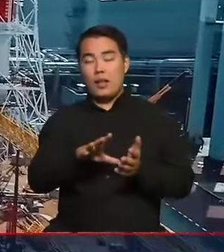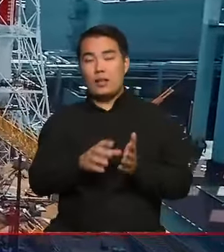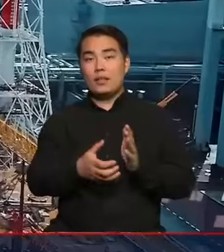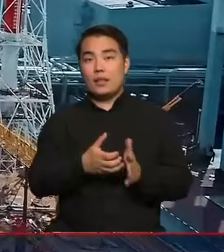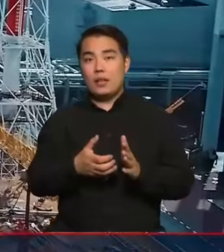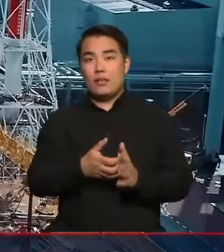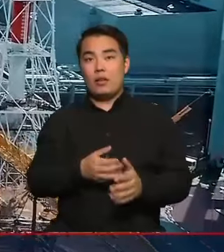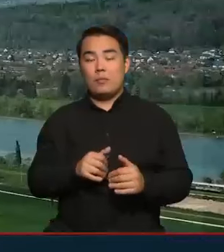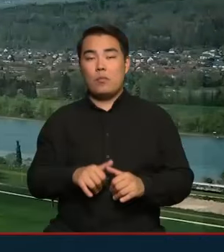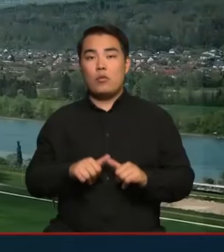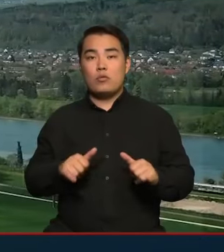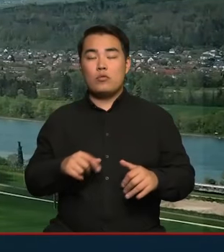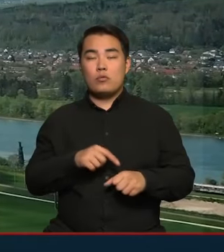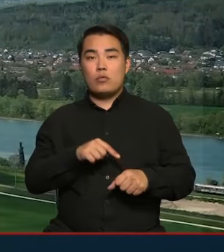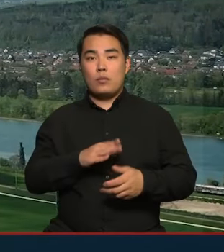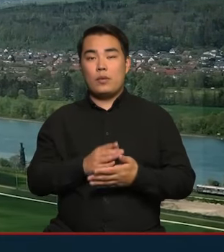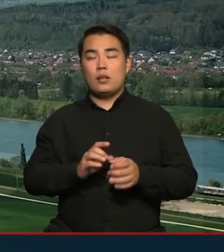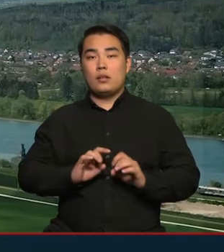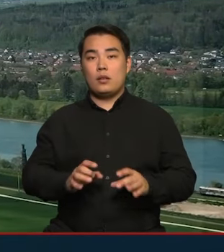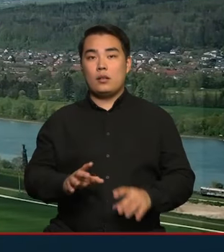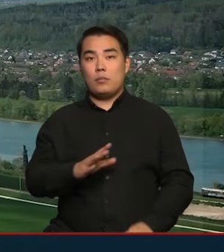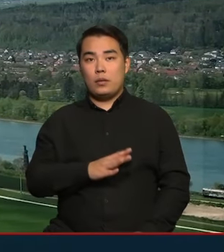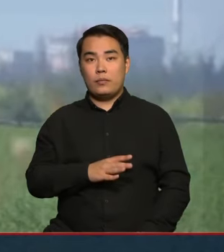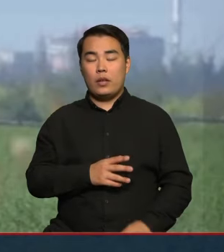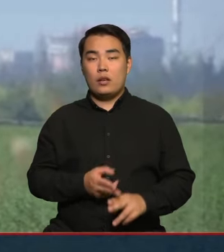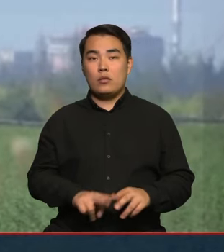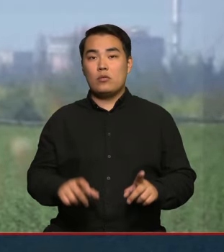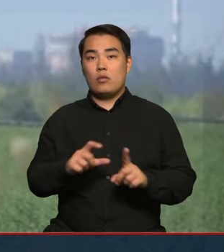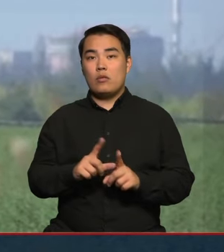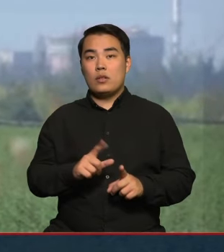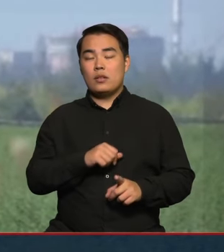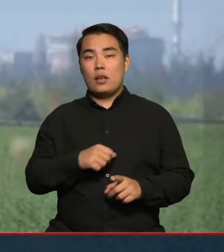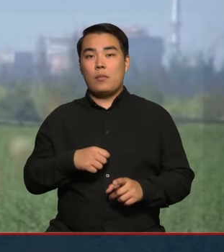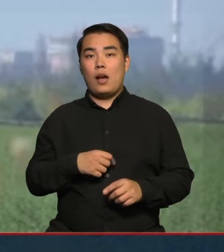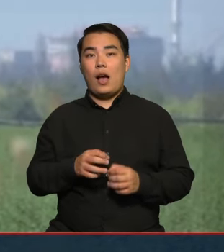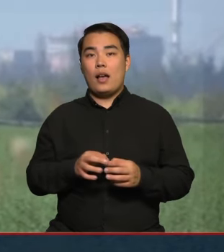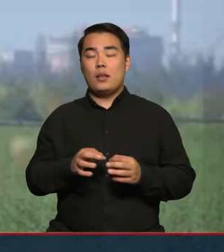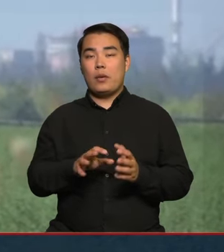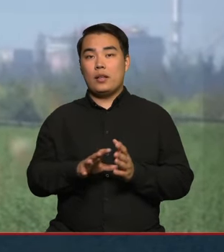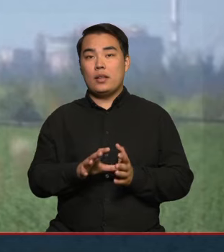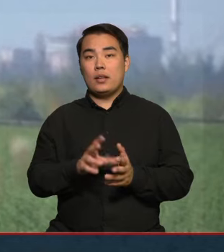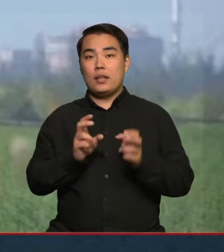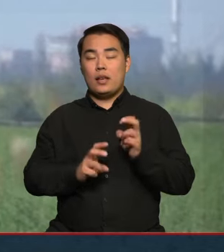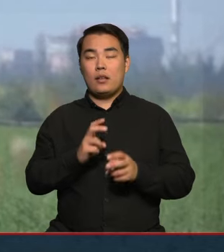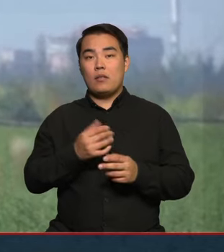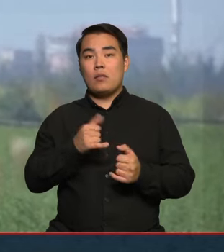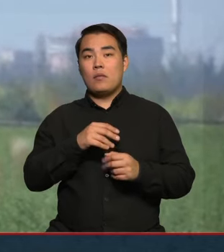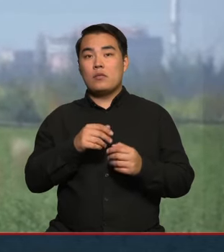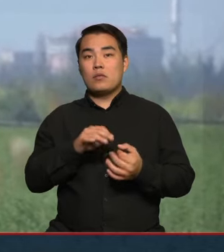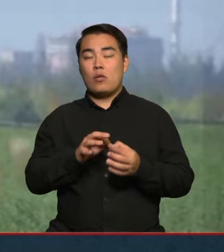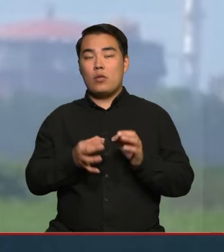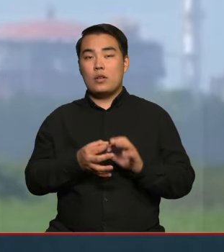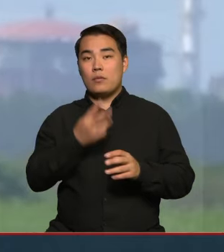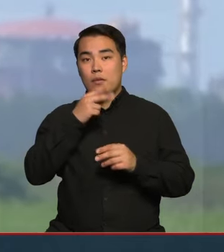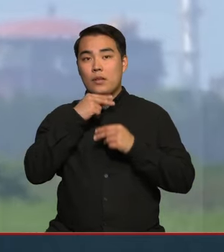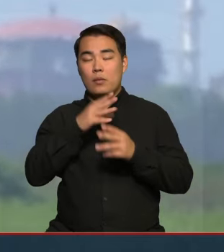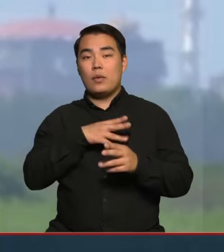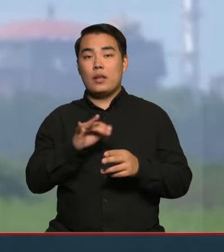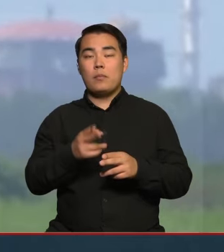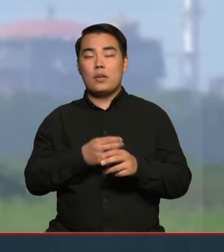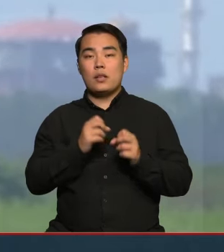тапшылығы айқын сезіліп жатқанын атап өтті. Оның сөзінше әлемде атом энергетика саласы мұқияты зерделегендіктен оның